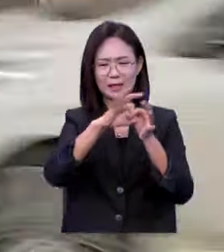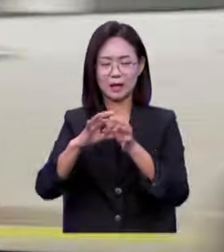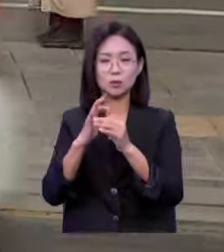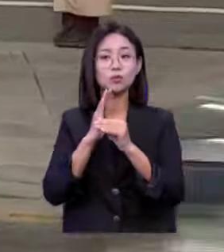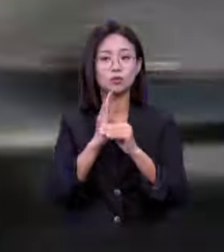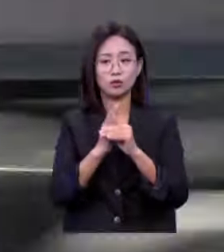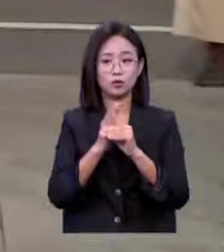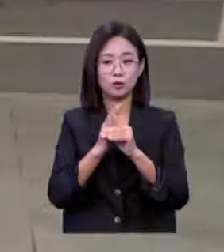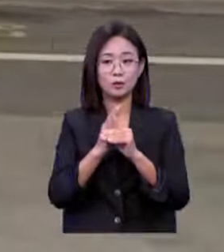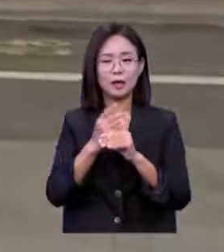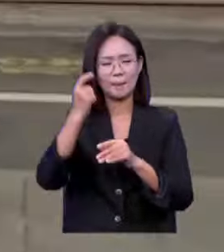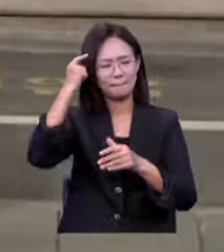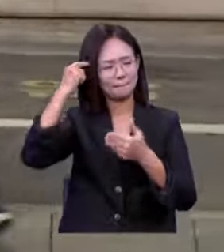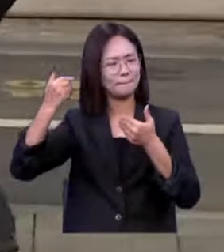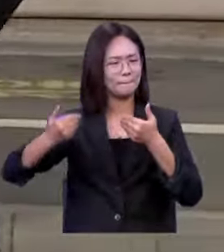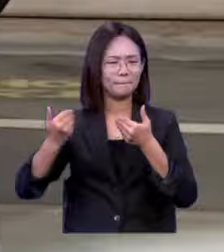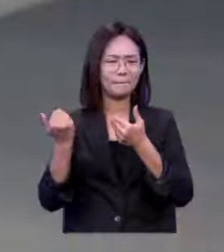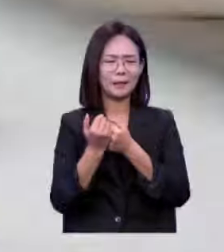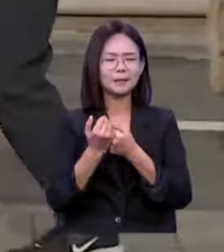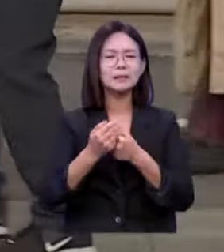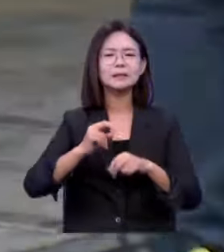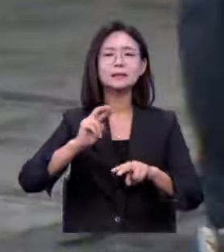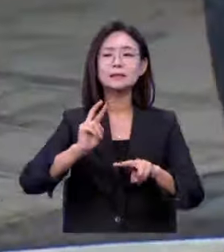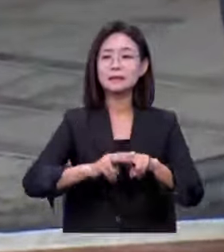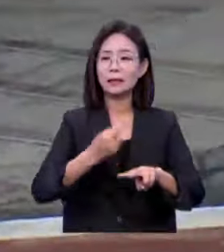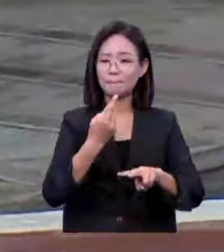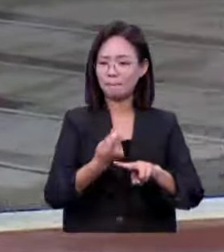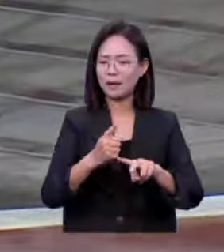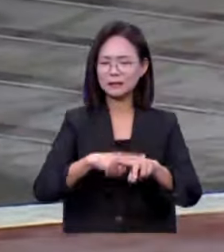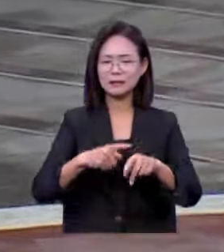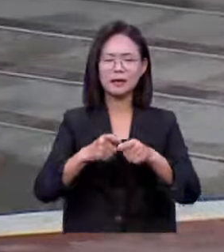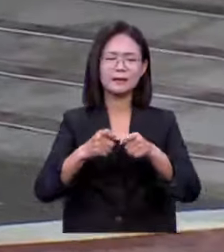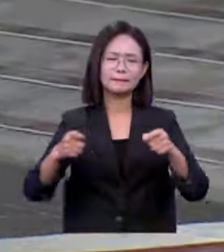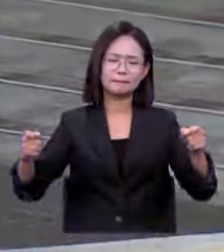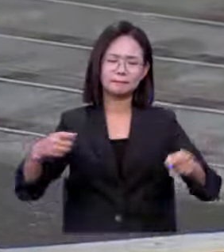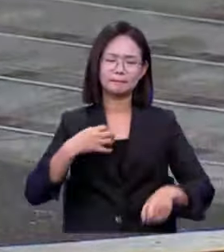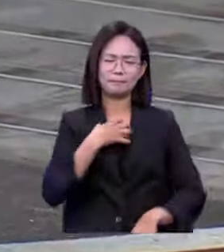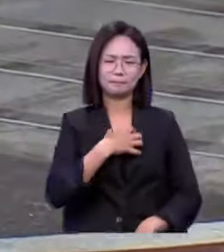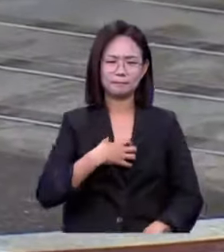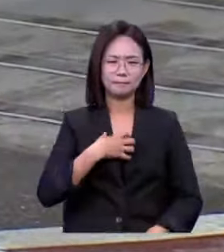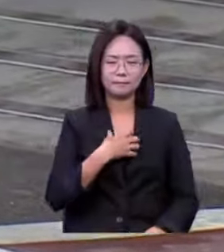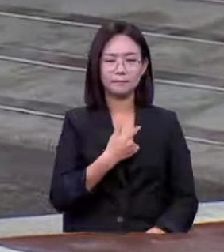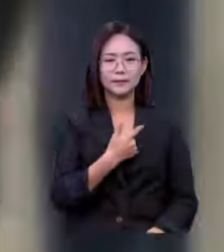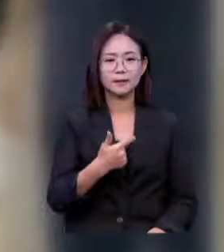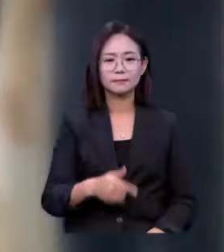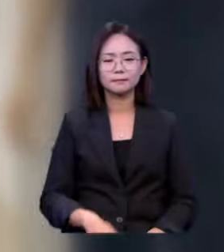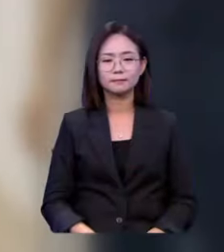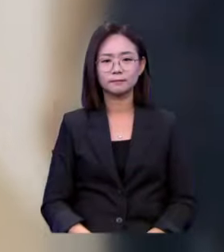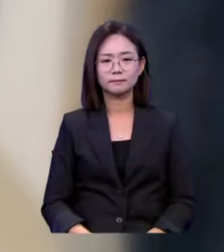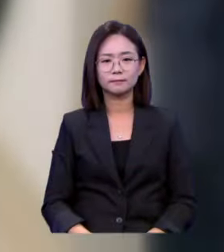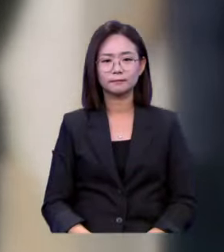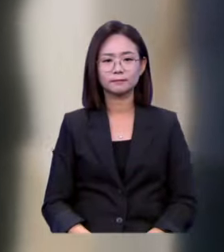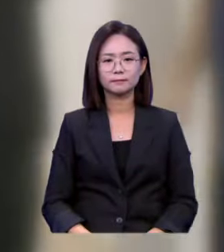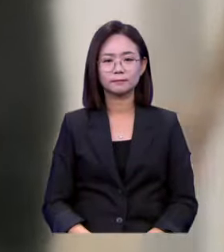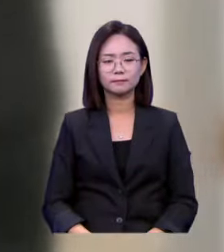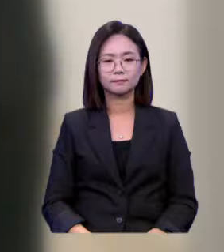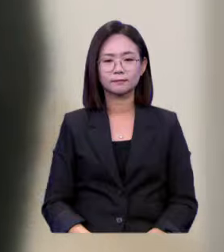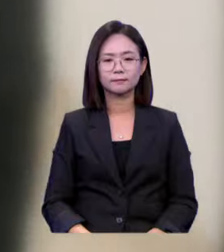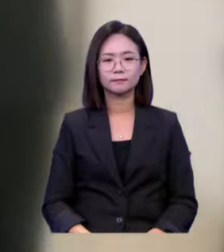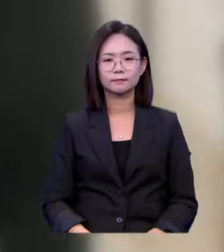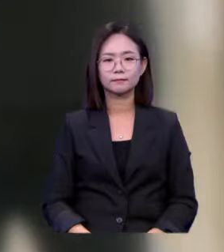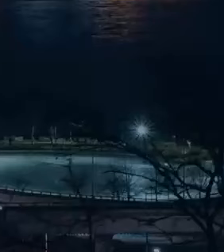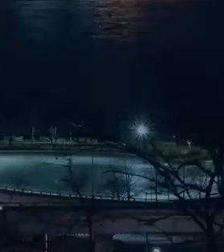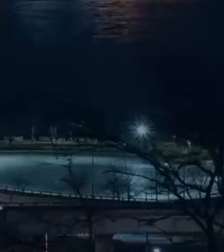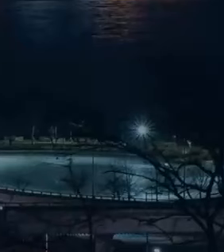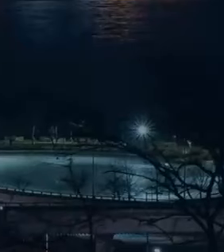가운데 강대강 대치로 인한 의료 공백이 언제까지 이어질지 우려도 커지고 있습니다. MBN 뉴스 현지호입니다.